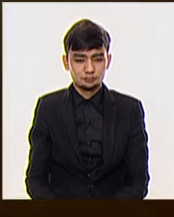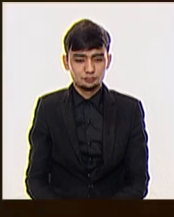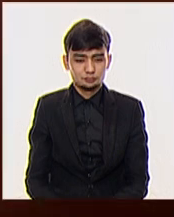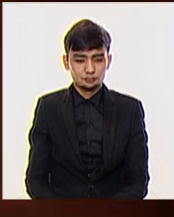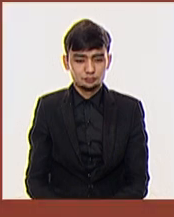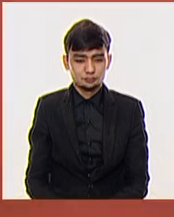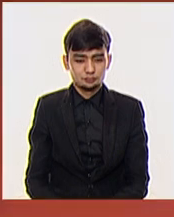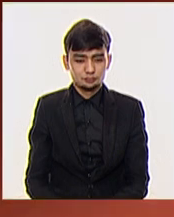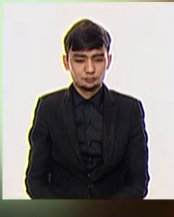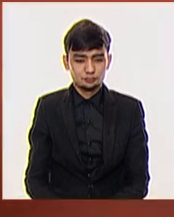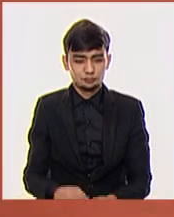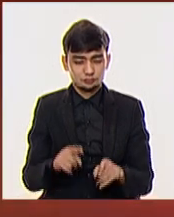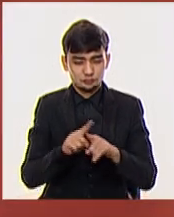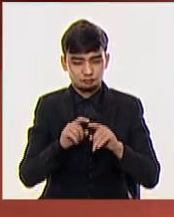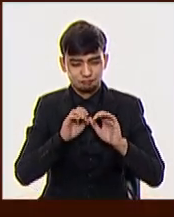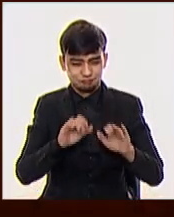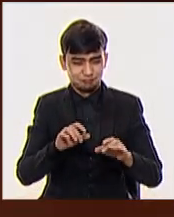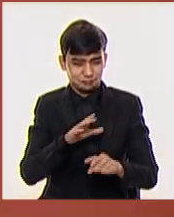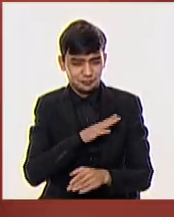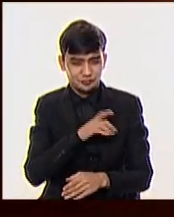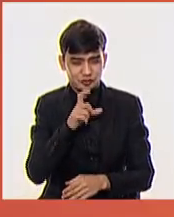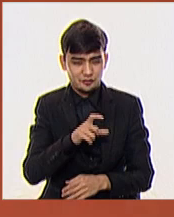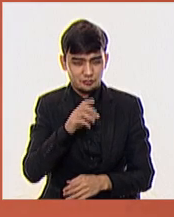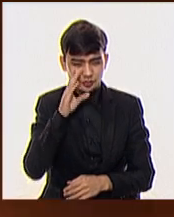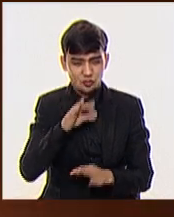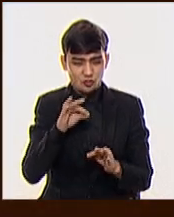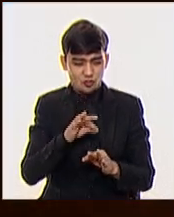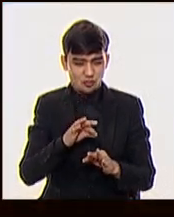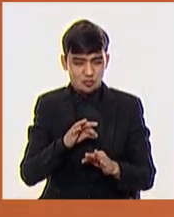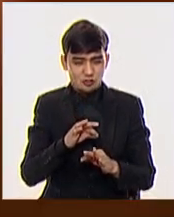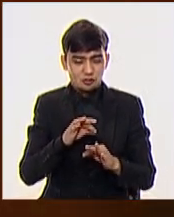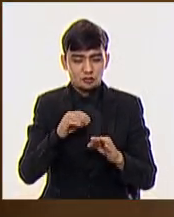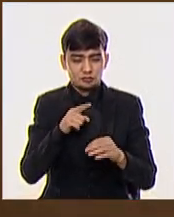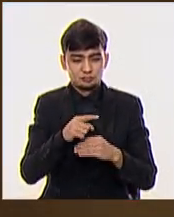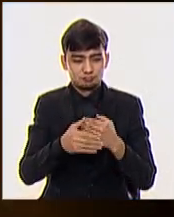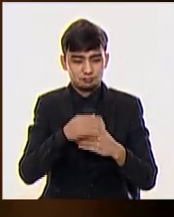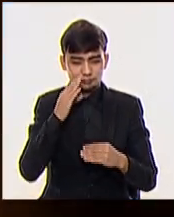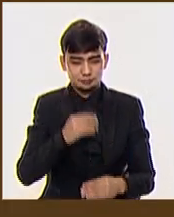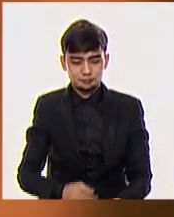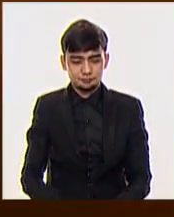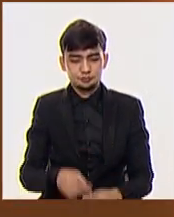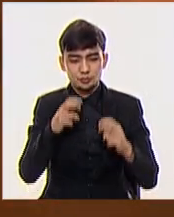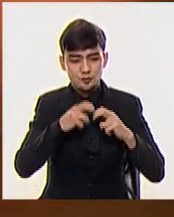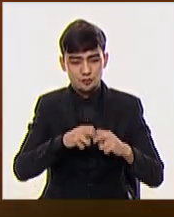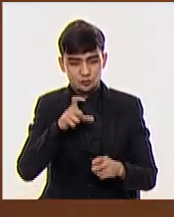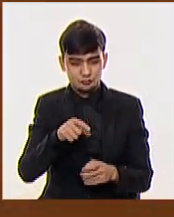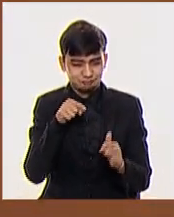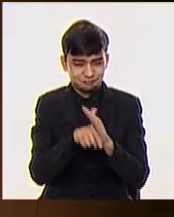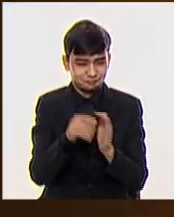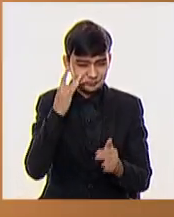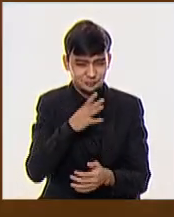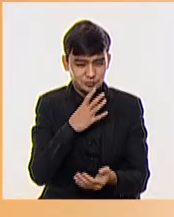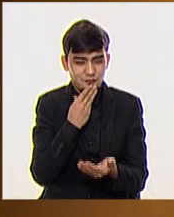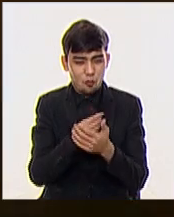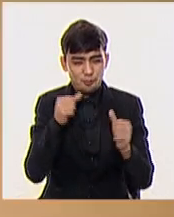Пожалуйста, не выталкивайте! Меня выталкивают! Не надо меня выталкивать! Проверяющие пытались отстоять